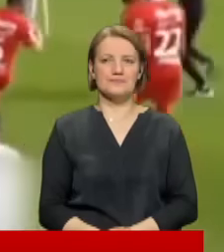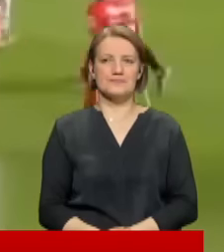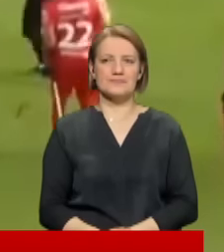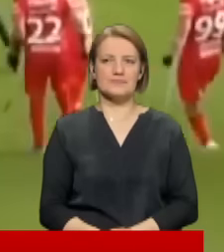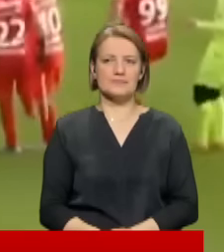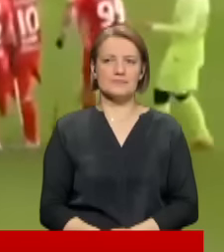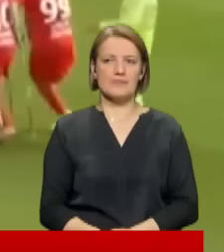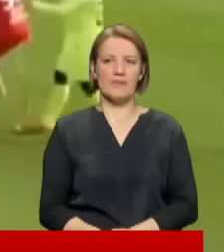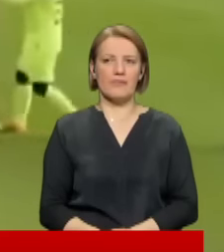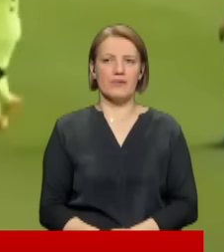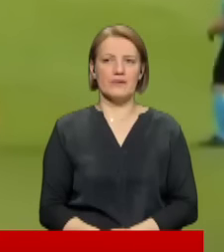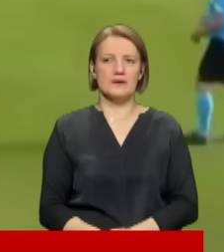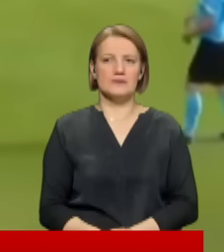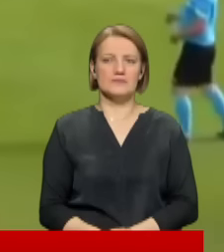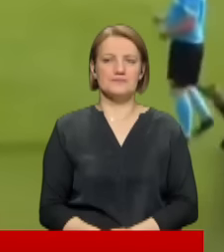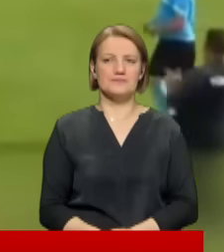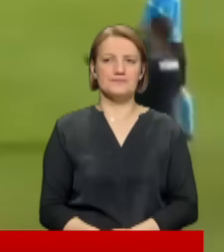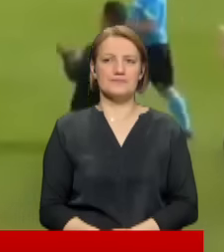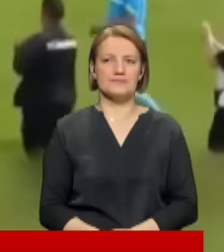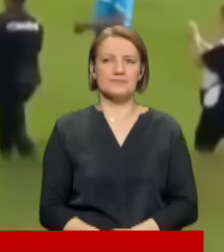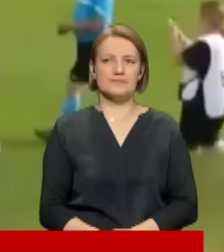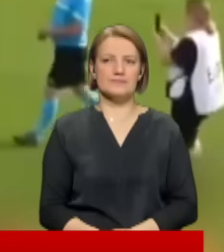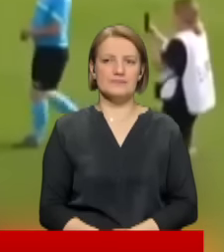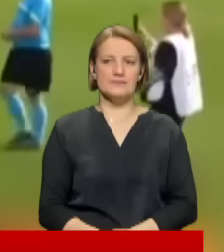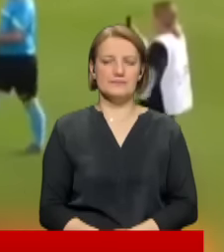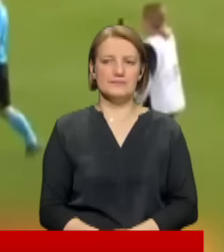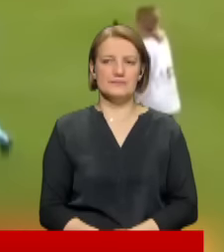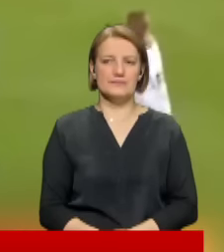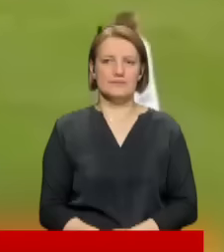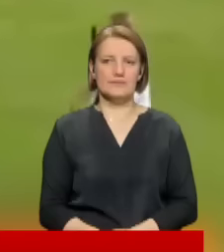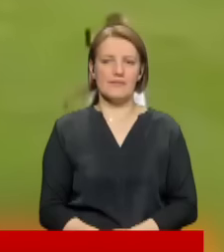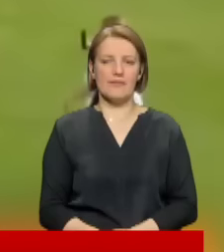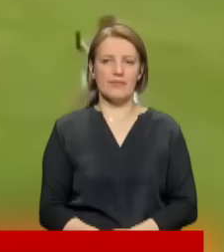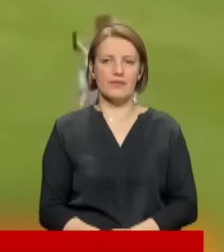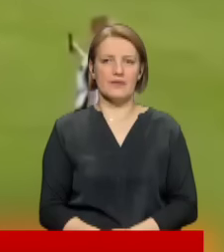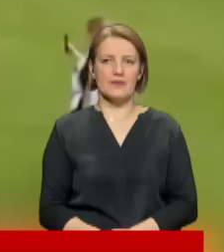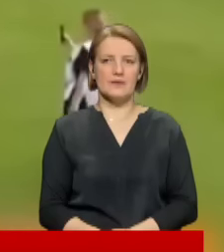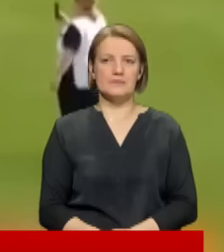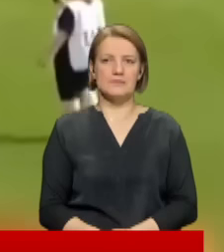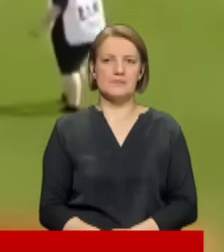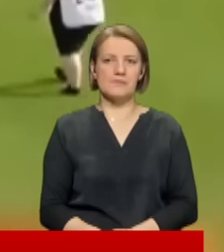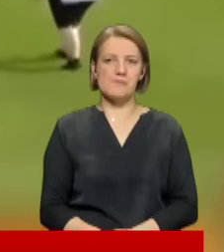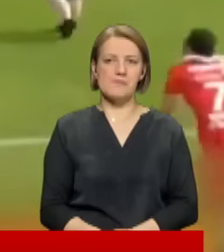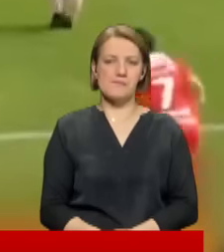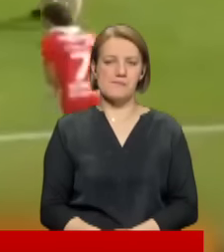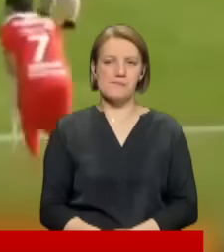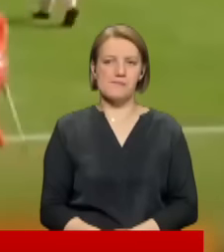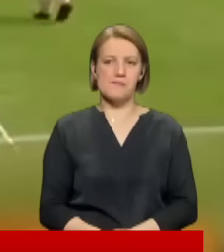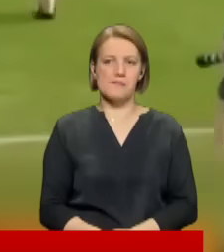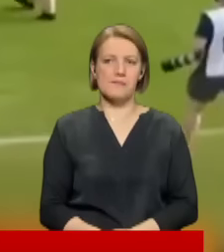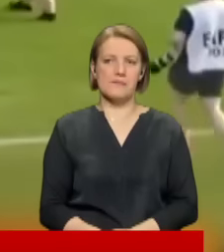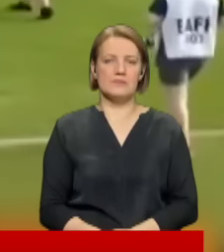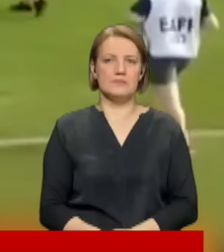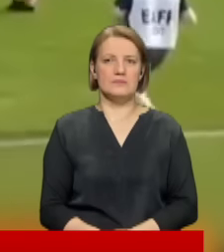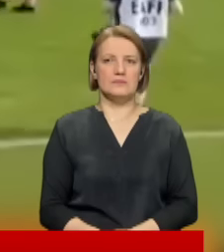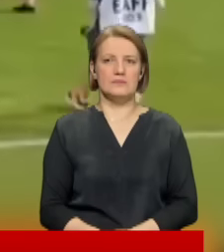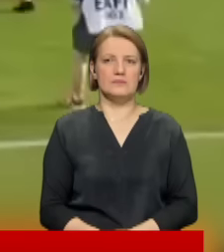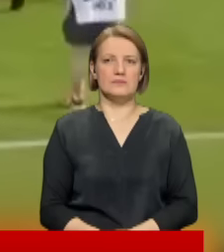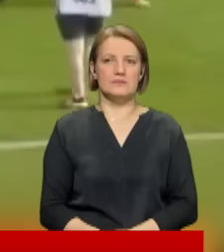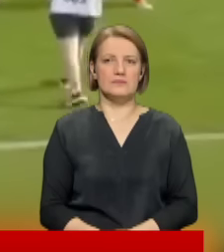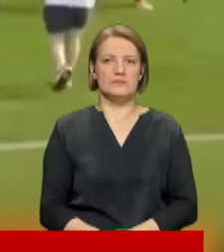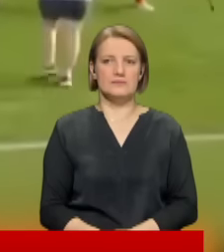düdük geliyor değerli izleyenler. Ampute milli takımımız üst üste 3. kez Avrupa